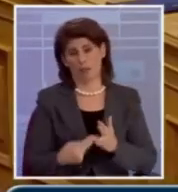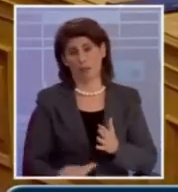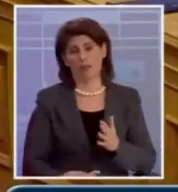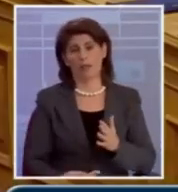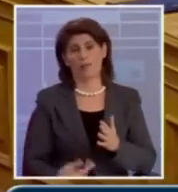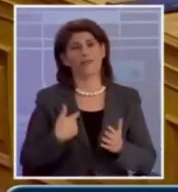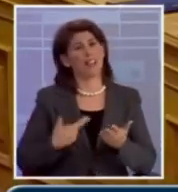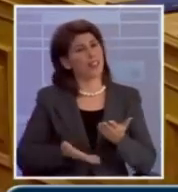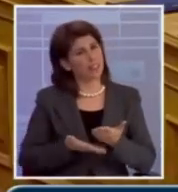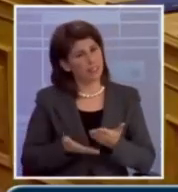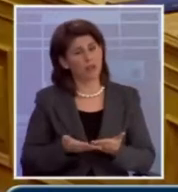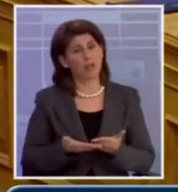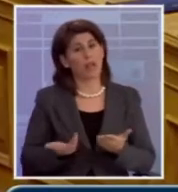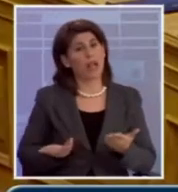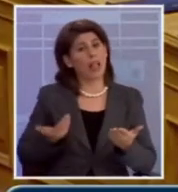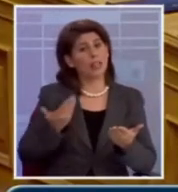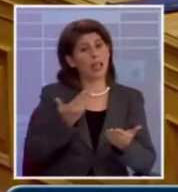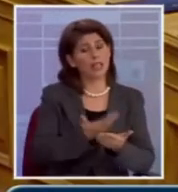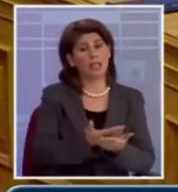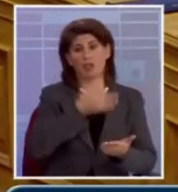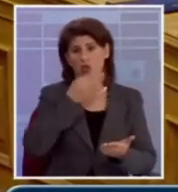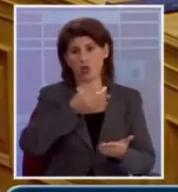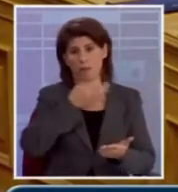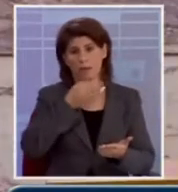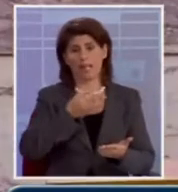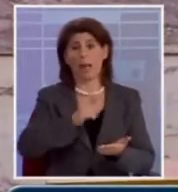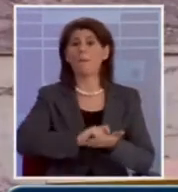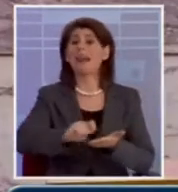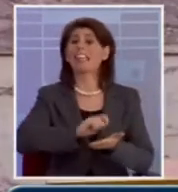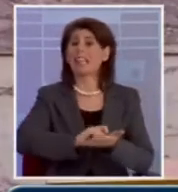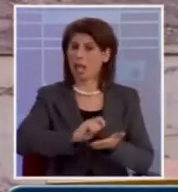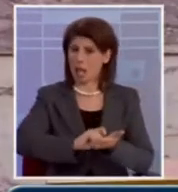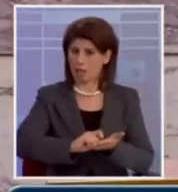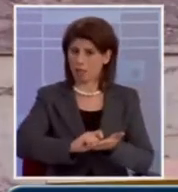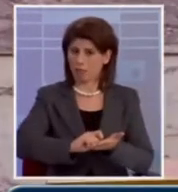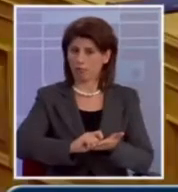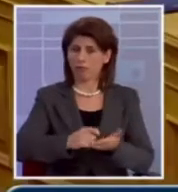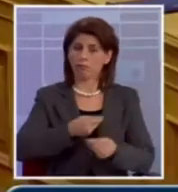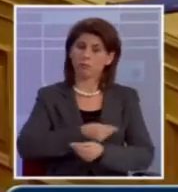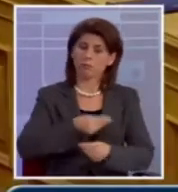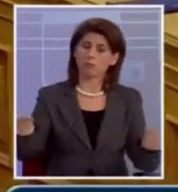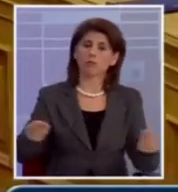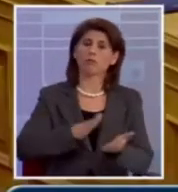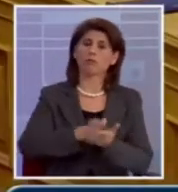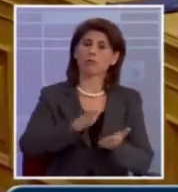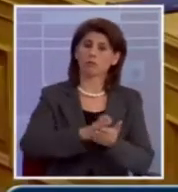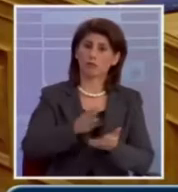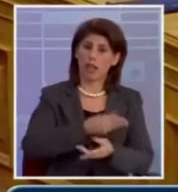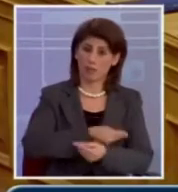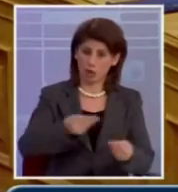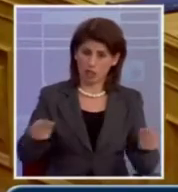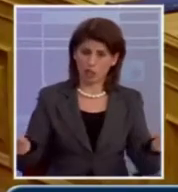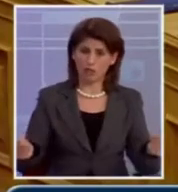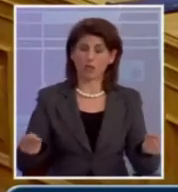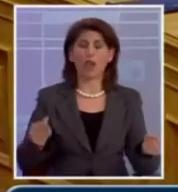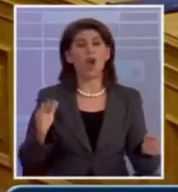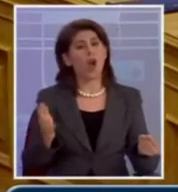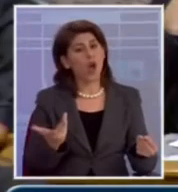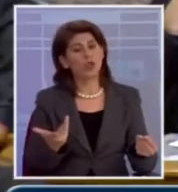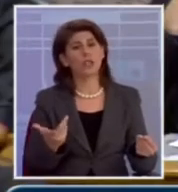Θα διευκολύνω, θα καταθέσω την ομιλία στα πρακτικά για δημοσίευση, έτσι ώστε